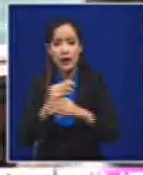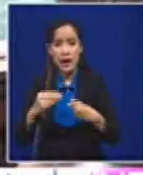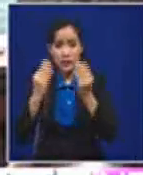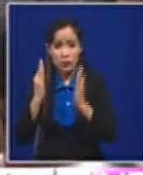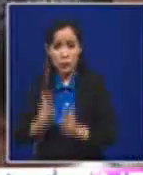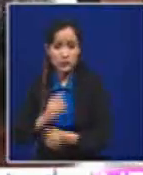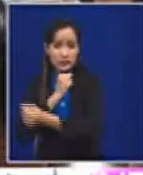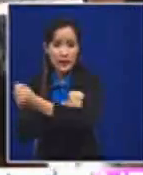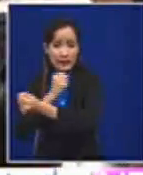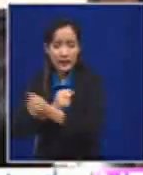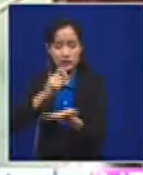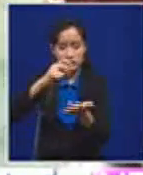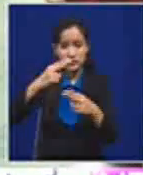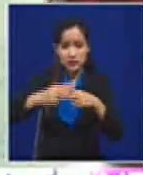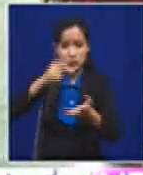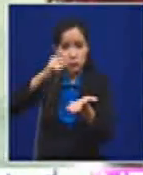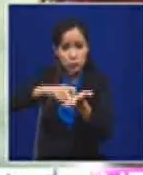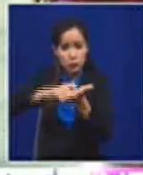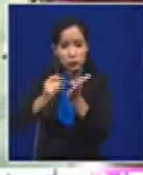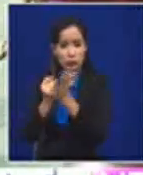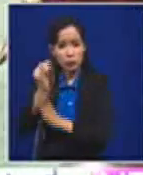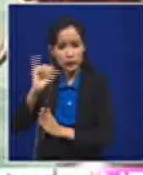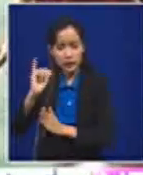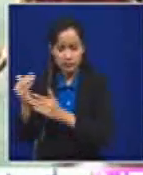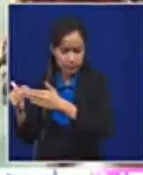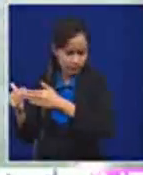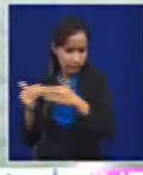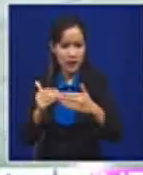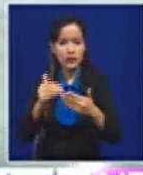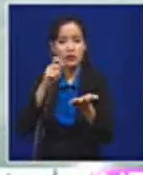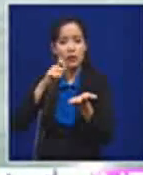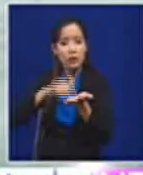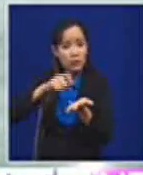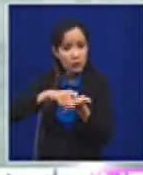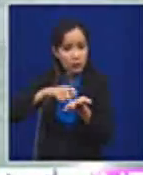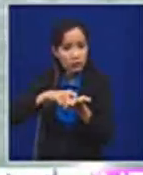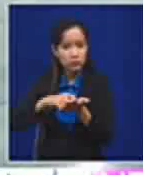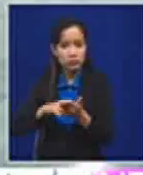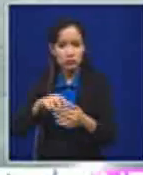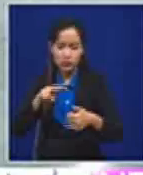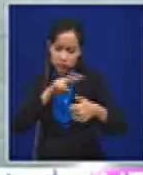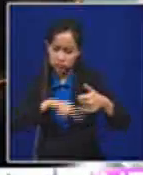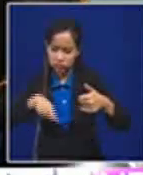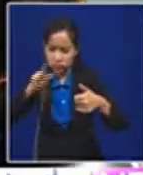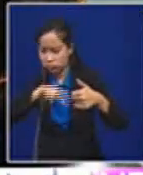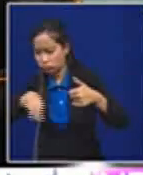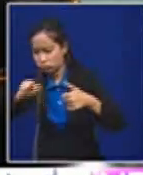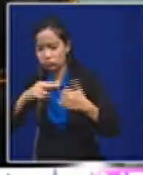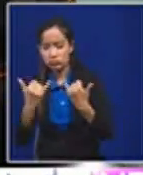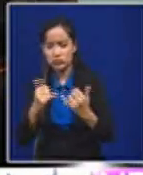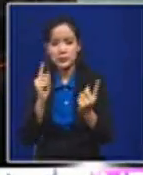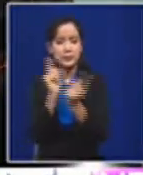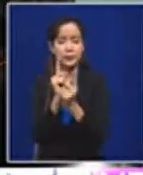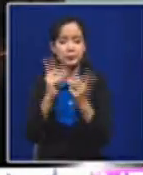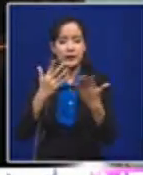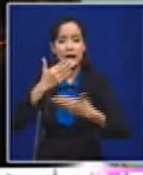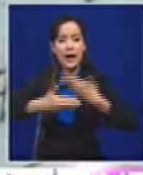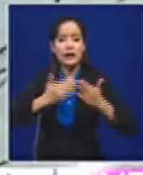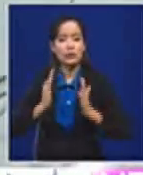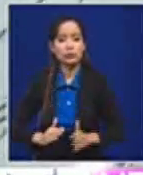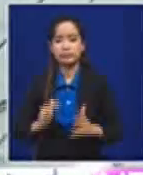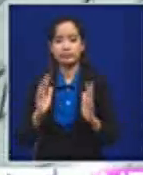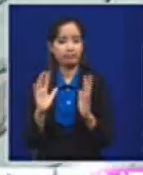ที่ยังไม่ได้จดทะเบียนให้ถูกต้องไปจดทะเบียนและจากการตรวจครั้งนี้ไม่พบปัญหาการค้ามนุษย์ในเรือประม